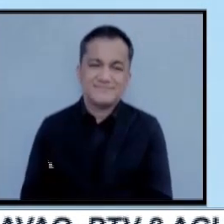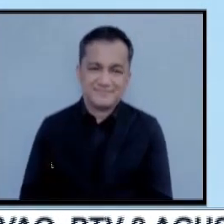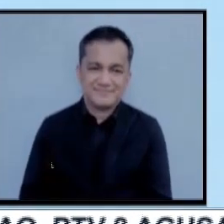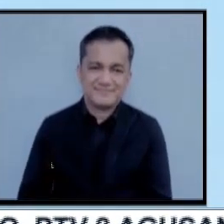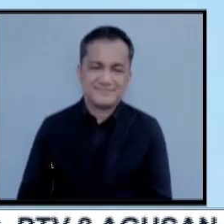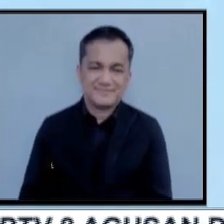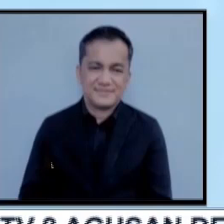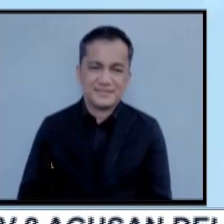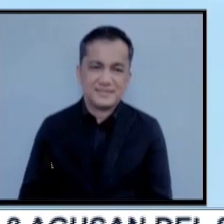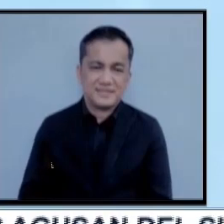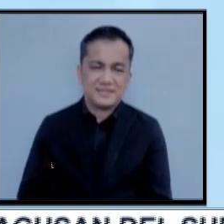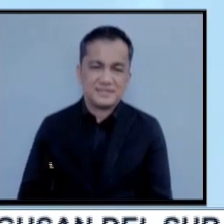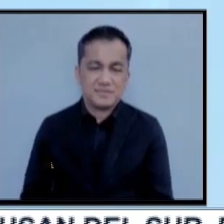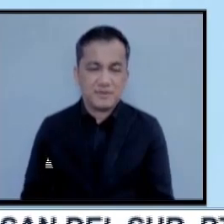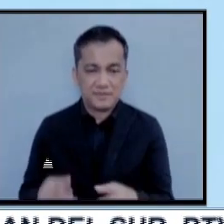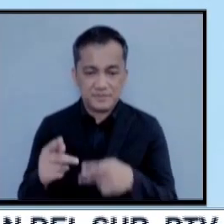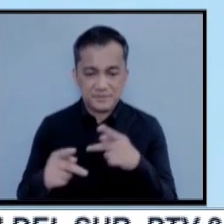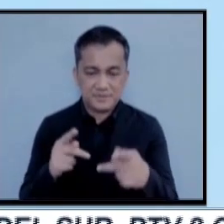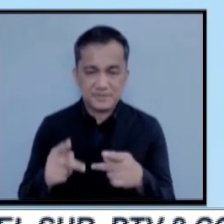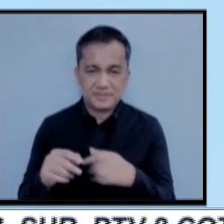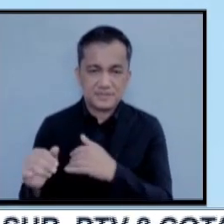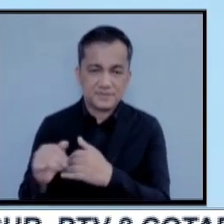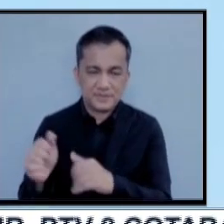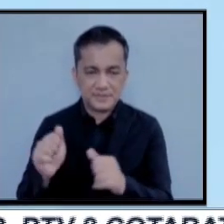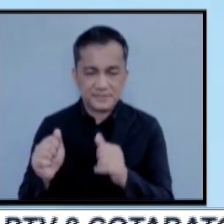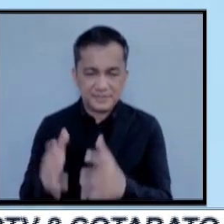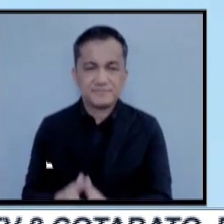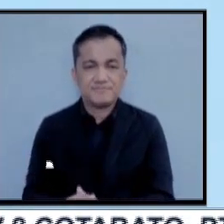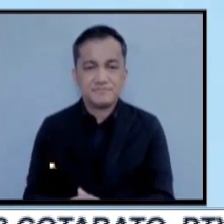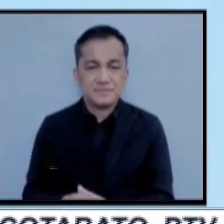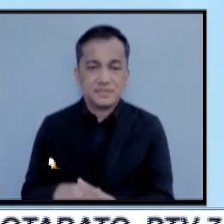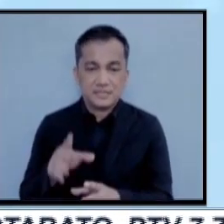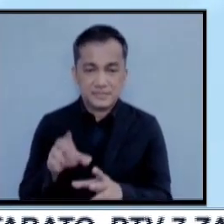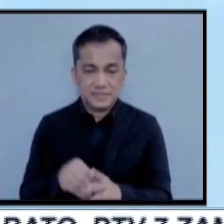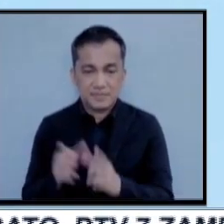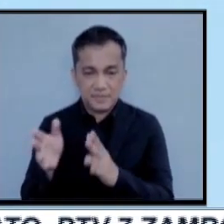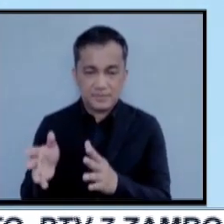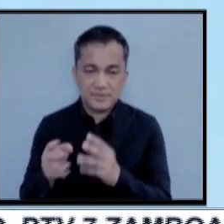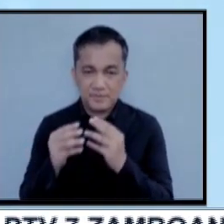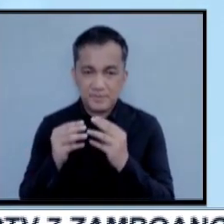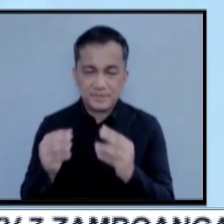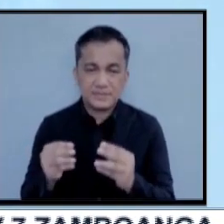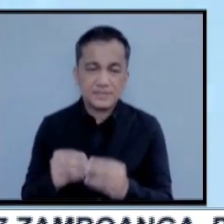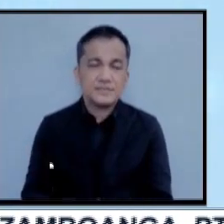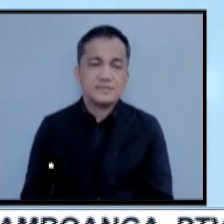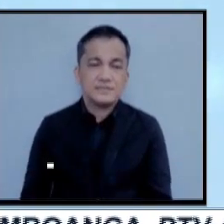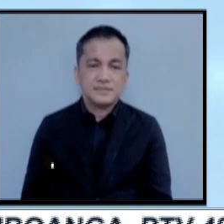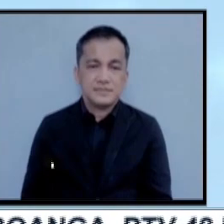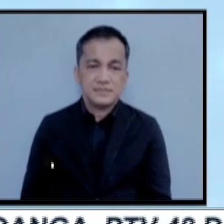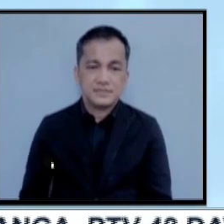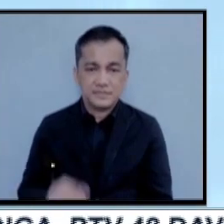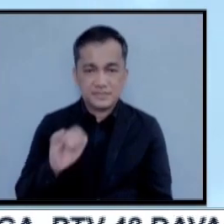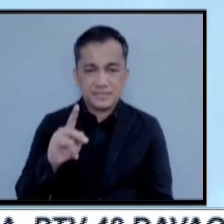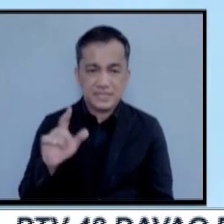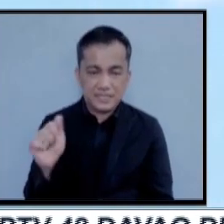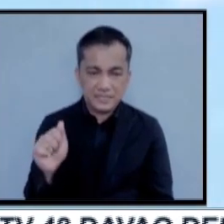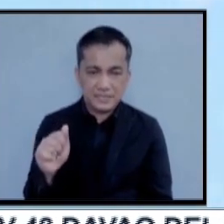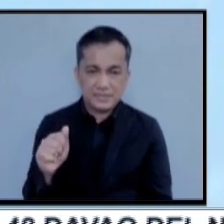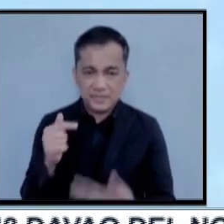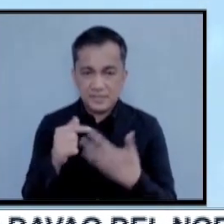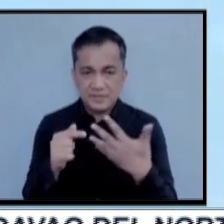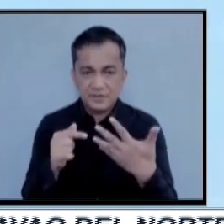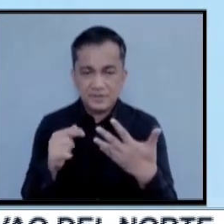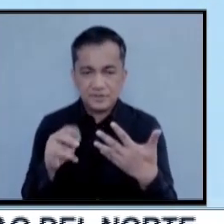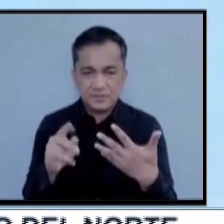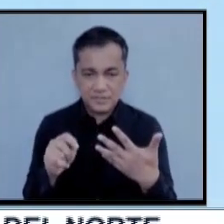sa netizens at kapwa celebrity si Maja. Kabilang sa nag-iwan ng mensahe ay sina Janela Salvador, Roger Cruz, and